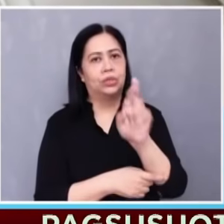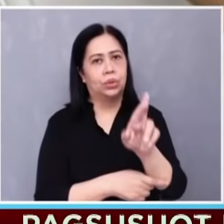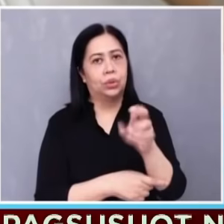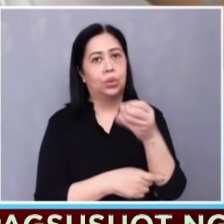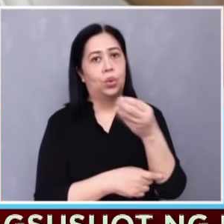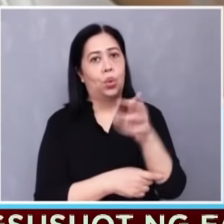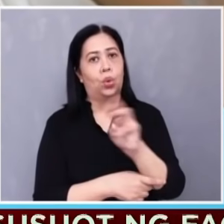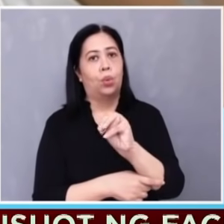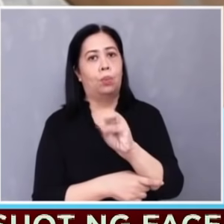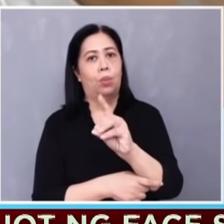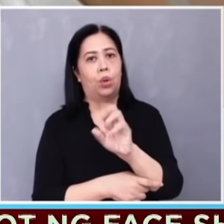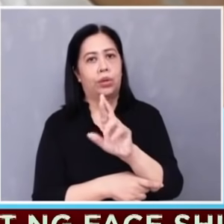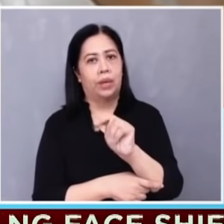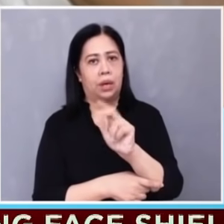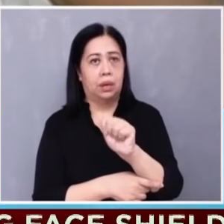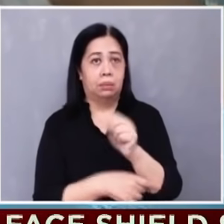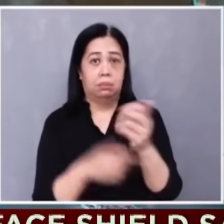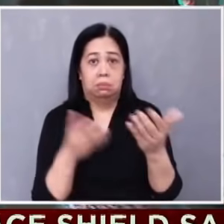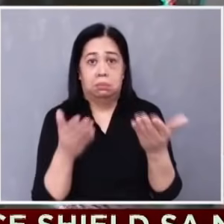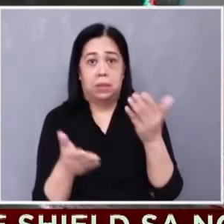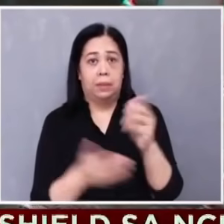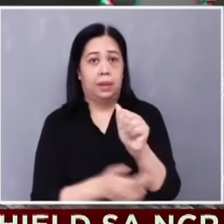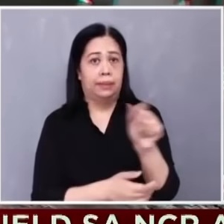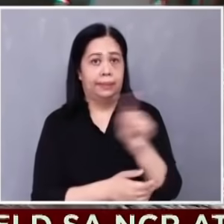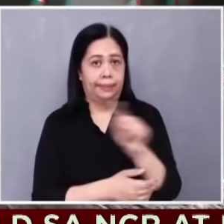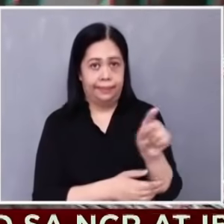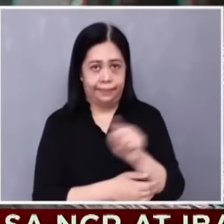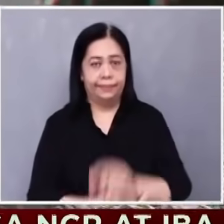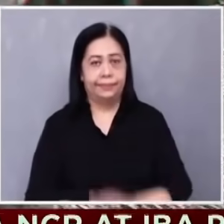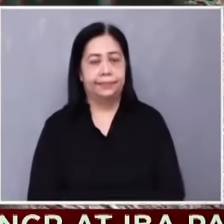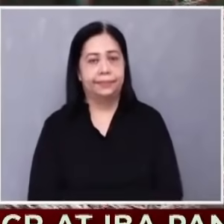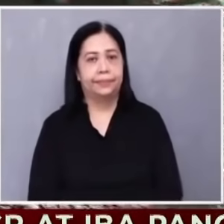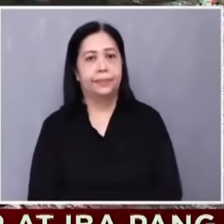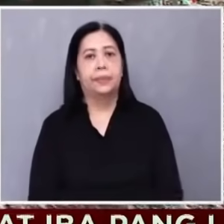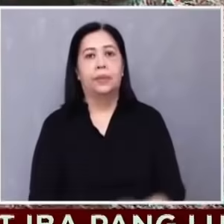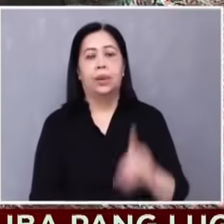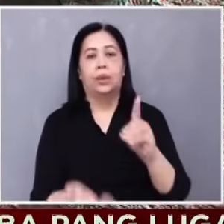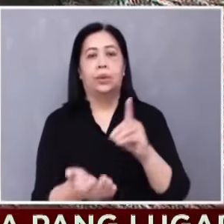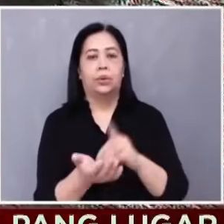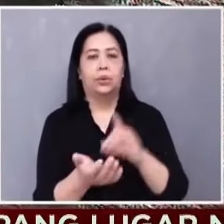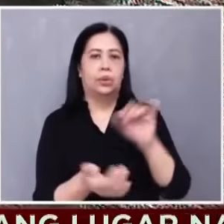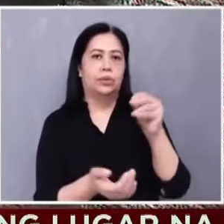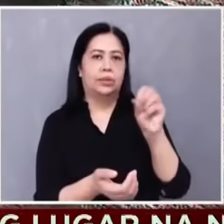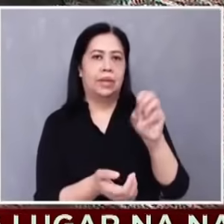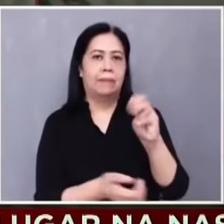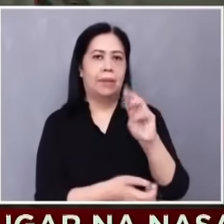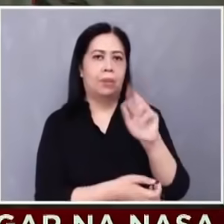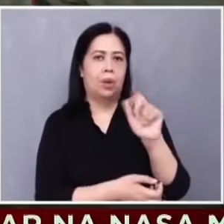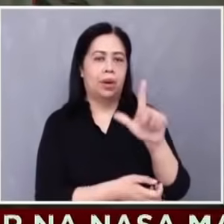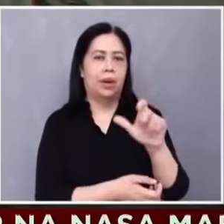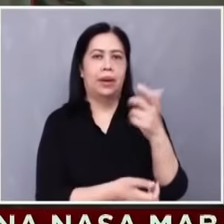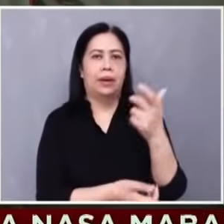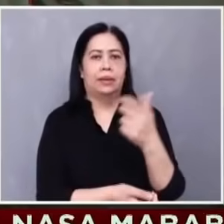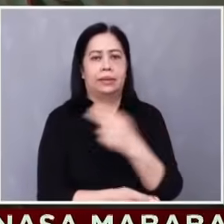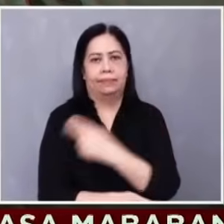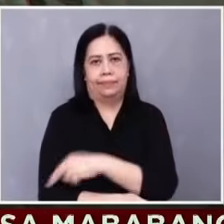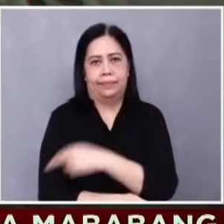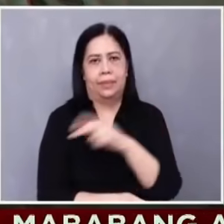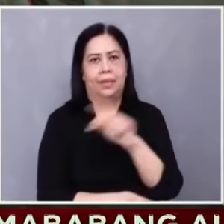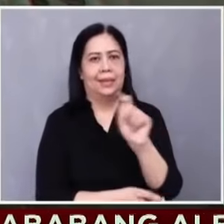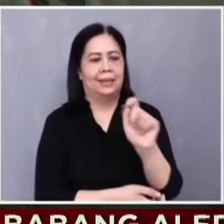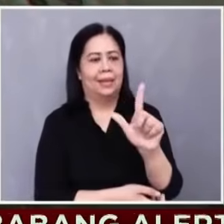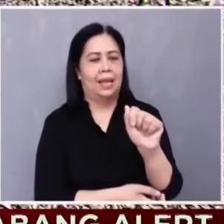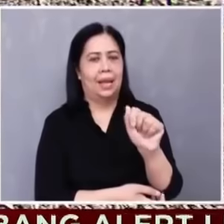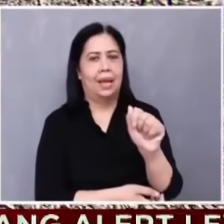Moderna or maybe AstraZeneca. Sa Dr. Jose N. Rodriguez Memorial Hospital and Sanitarium o Tala Hospital sa